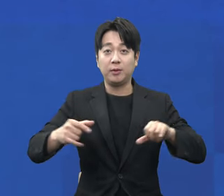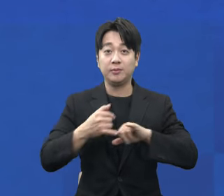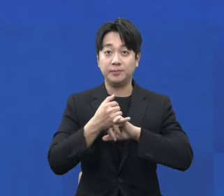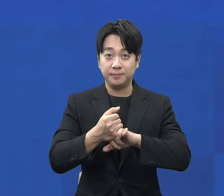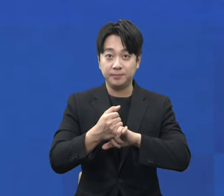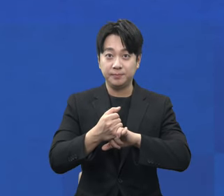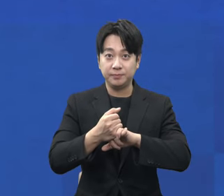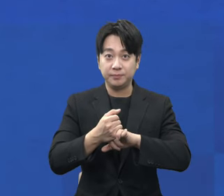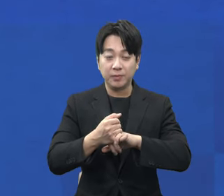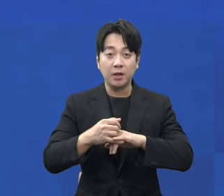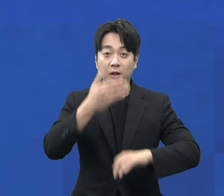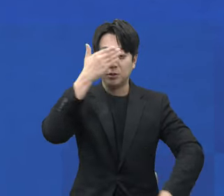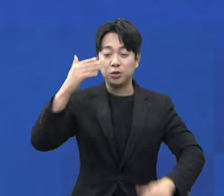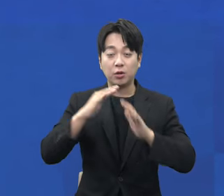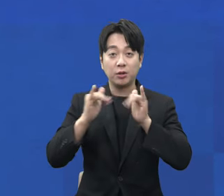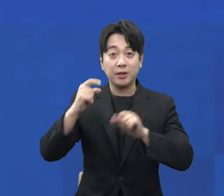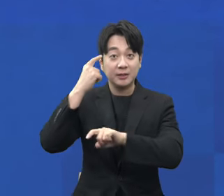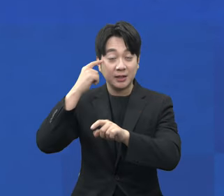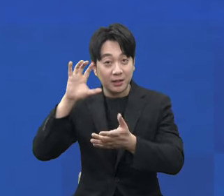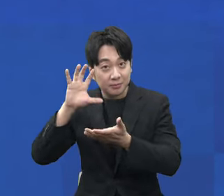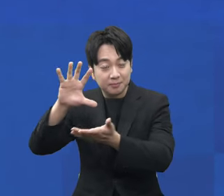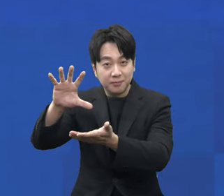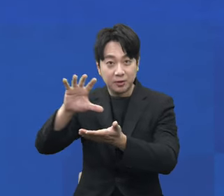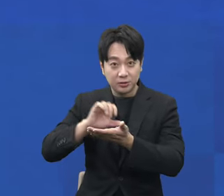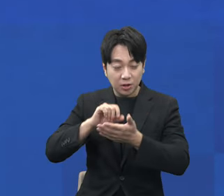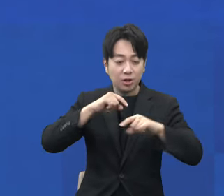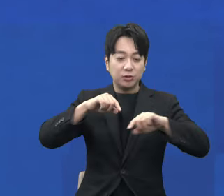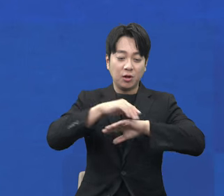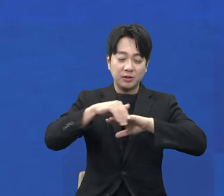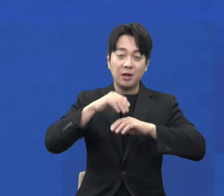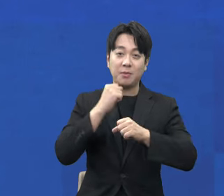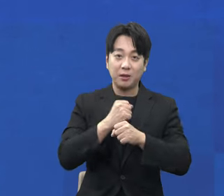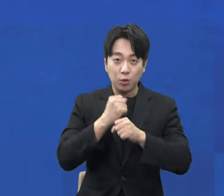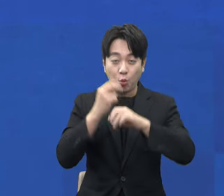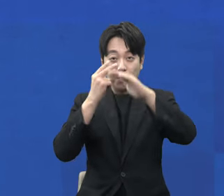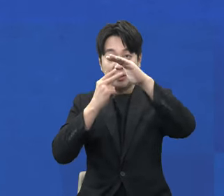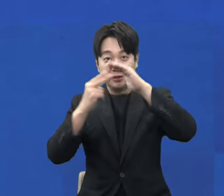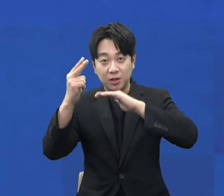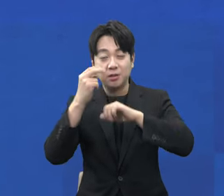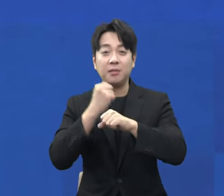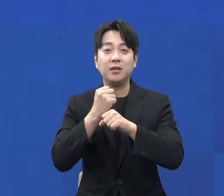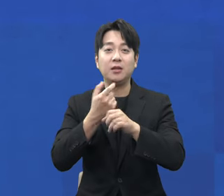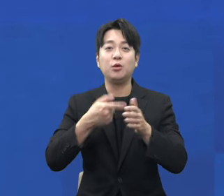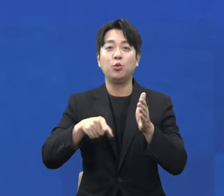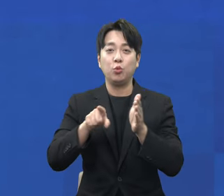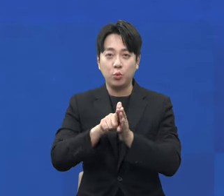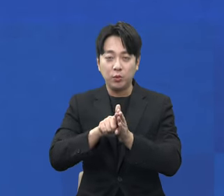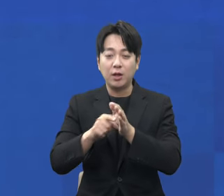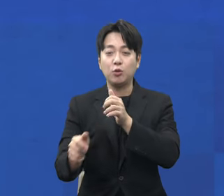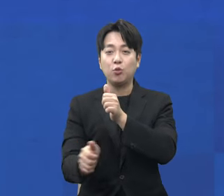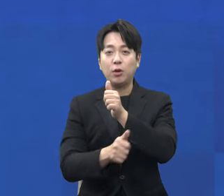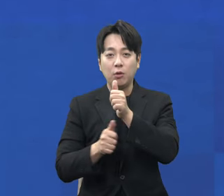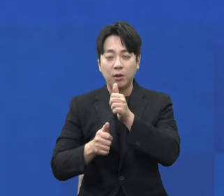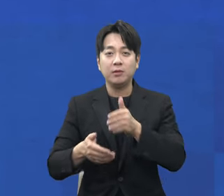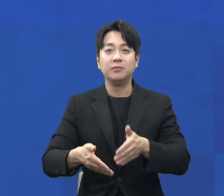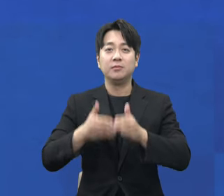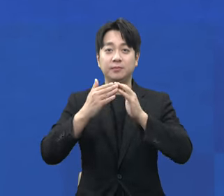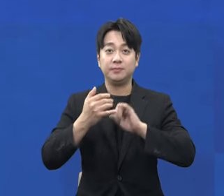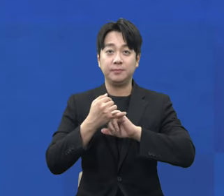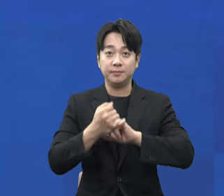다양한 목소리가 모여 정책이 되고 비전이 되는 진정한 청년 주도 정당을 여러분들과 함께 만들어